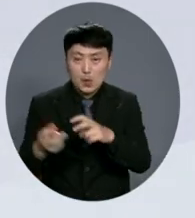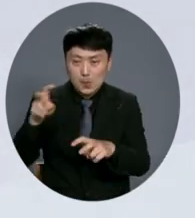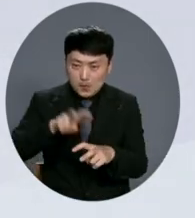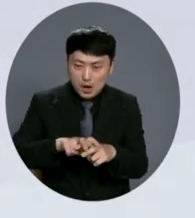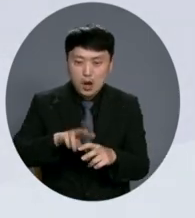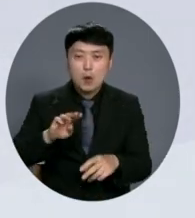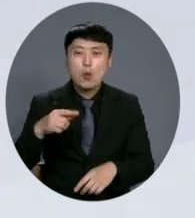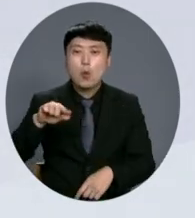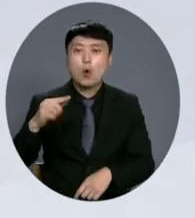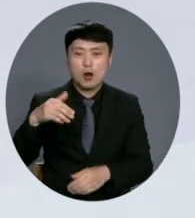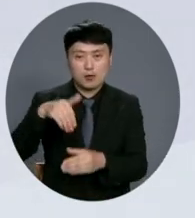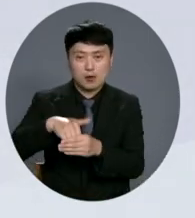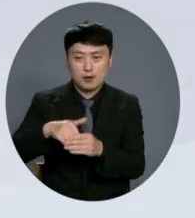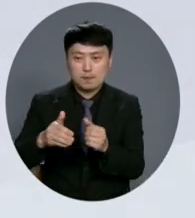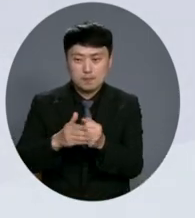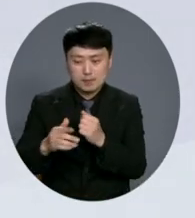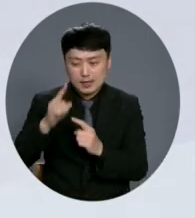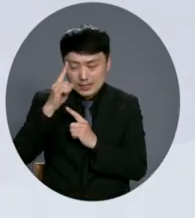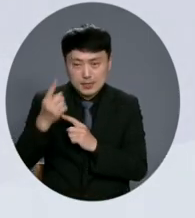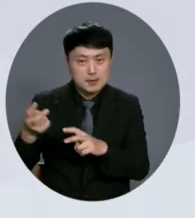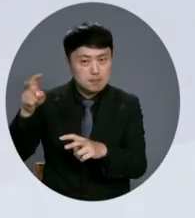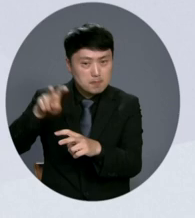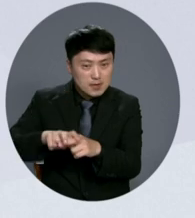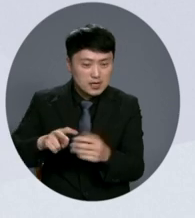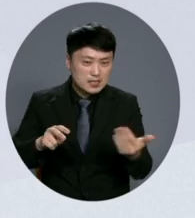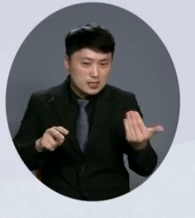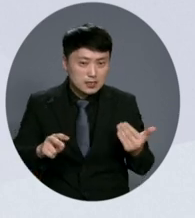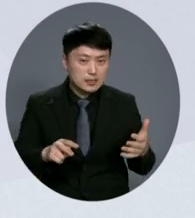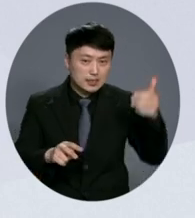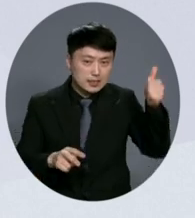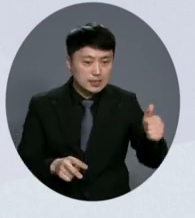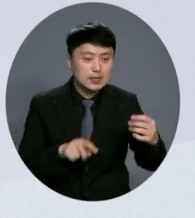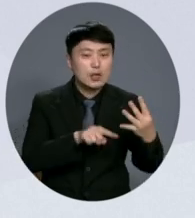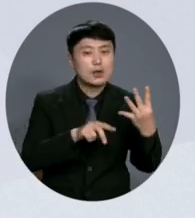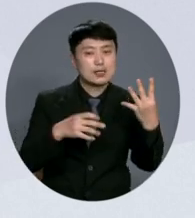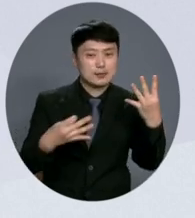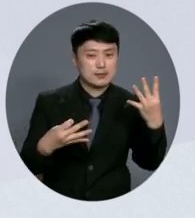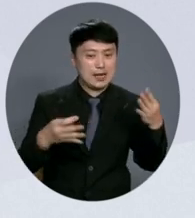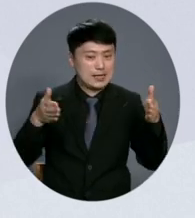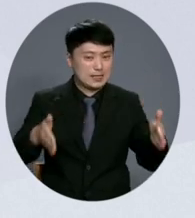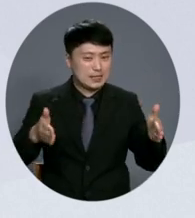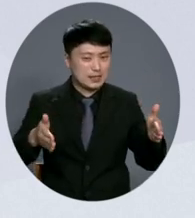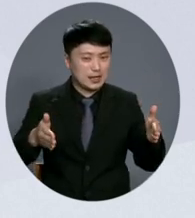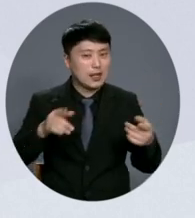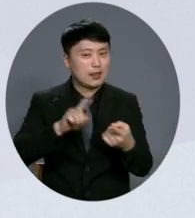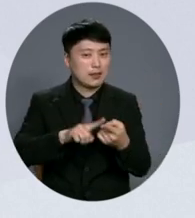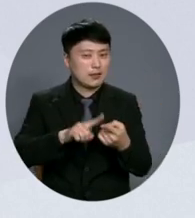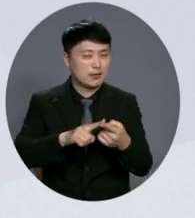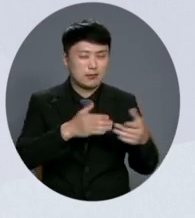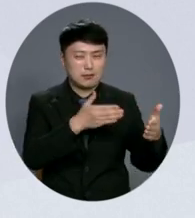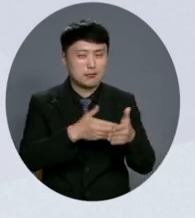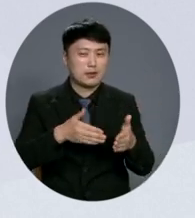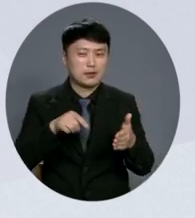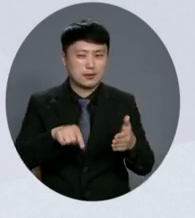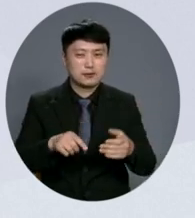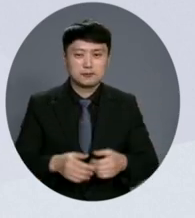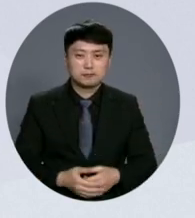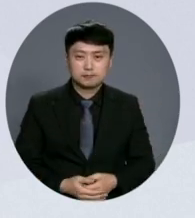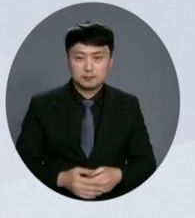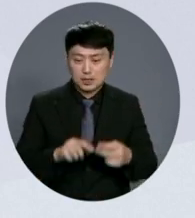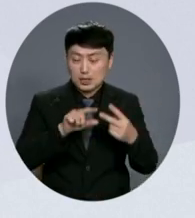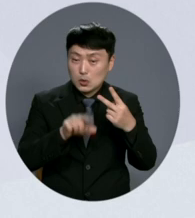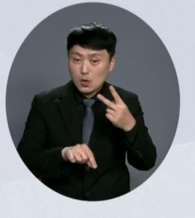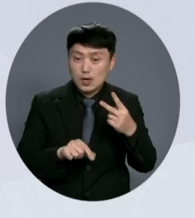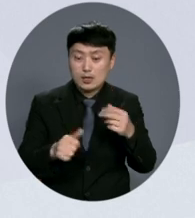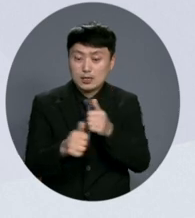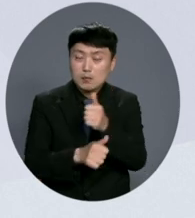선거로이 의장의 임기가 종전 의장의 임기가 끝나는 4월 14일까지는 주장도 받아들이지 않았습니다 지난 2월